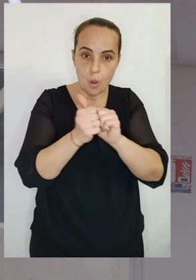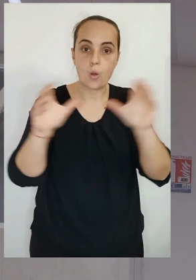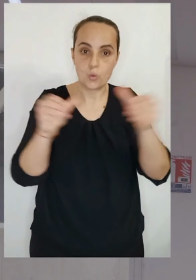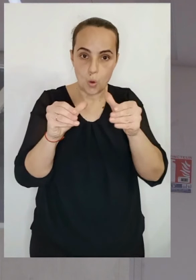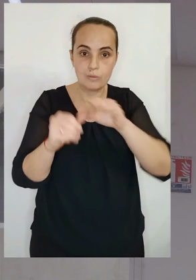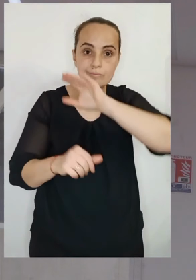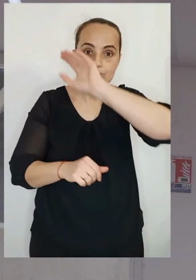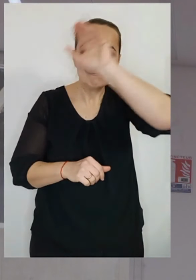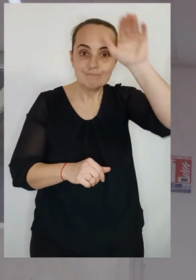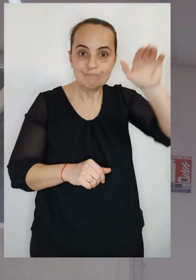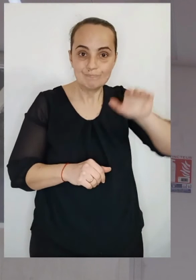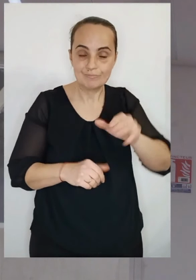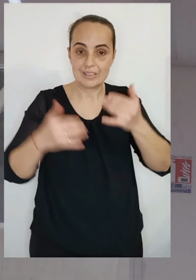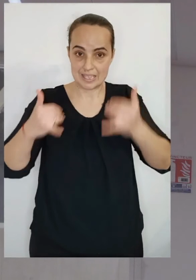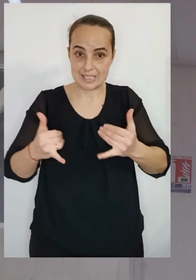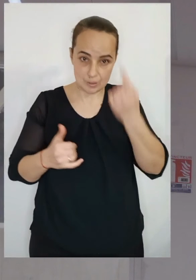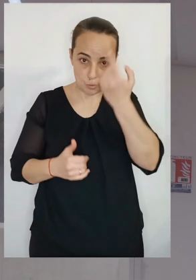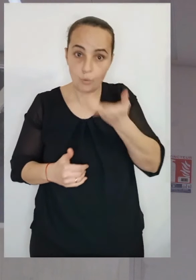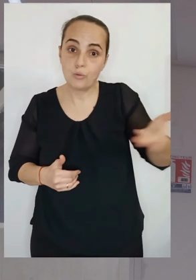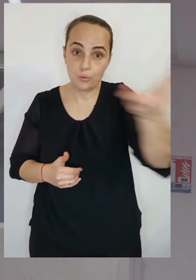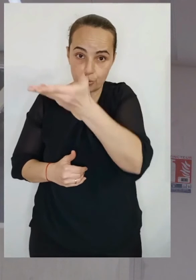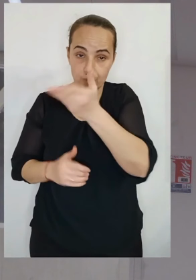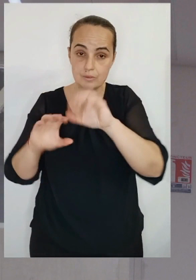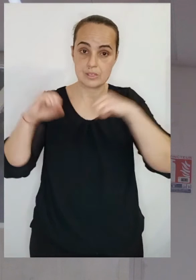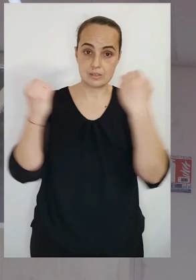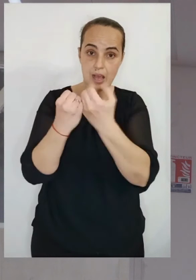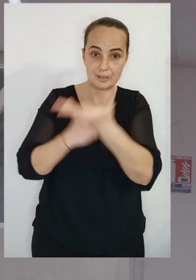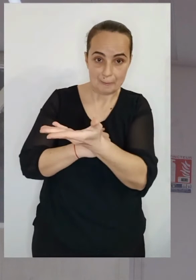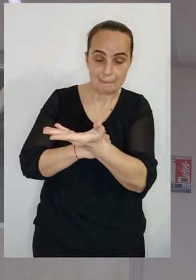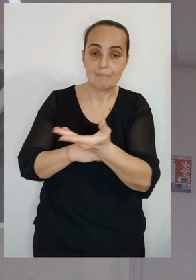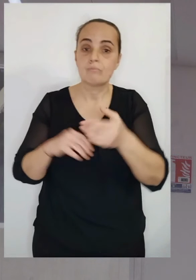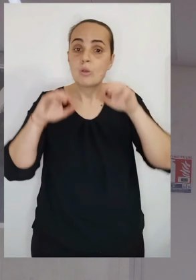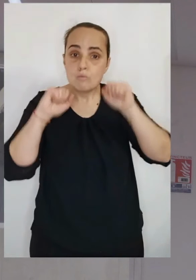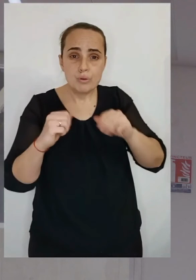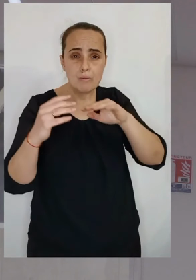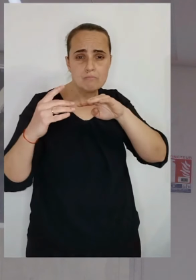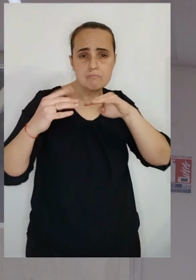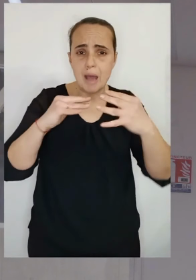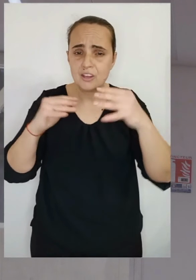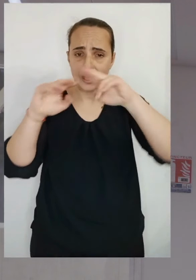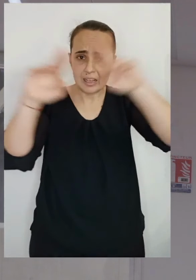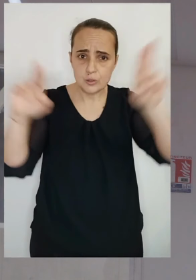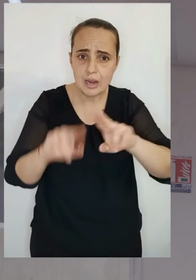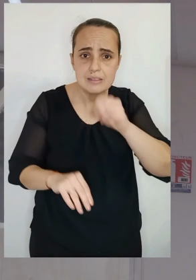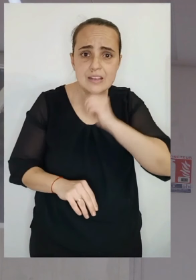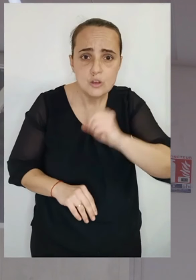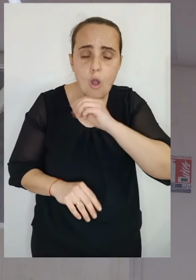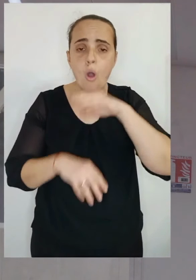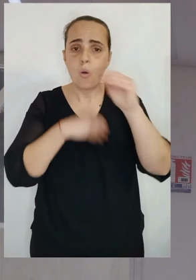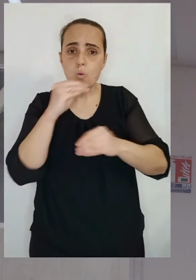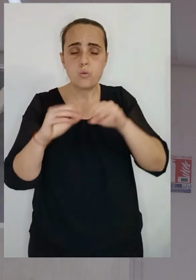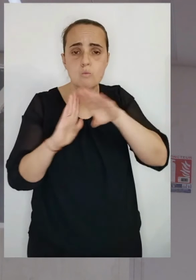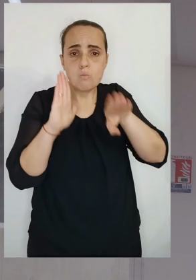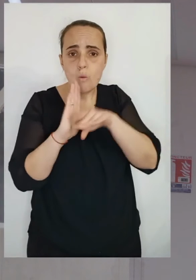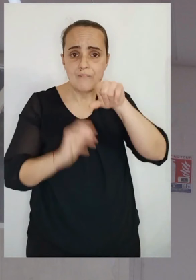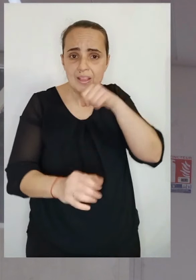Sportco, voilà, cet équipement, il est à votre disposition. Et moi, après, que ça soit un match international senior ou des